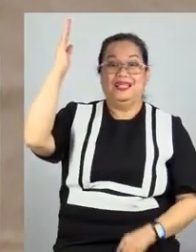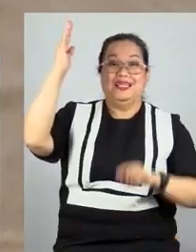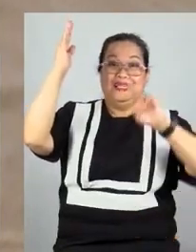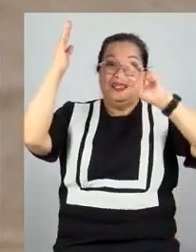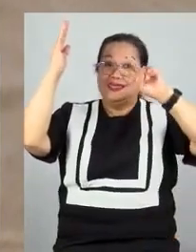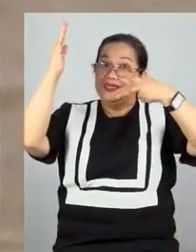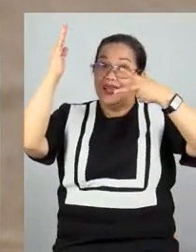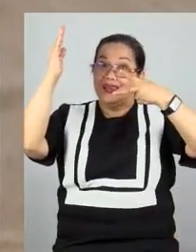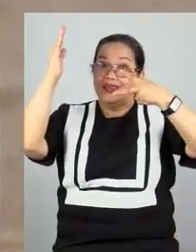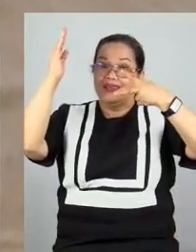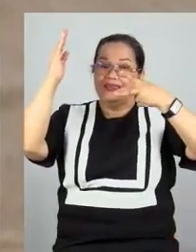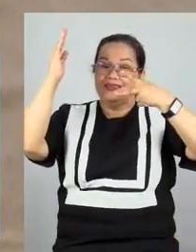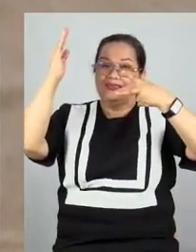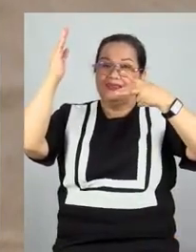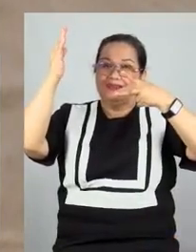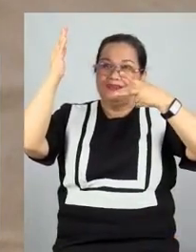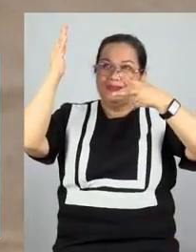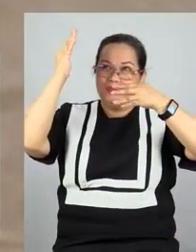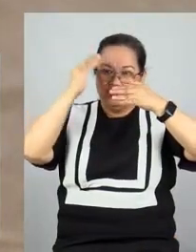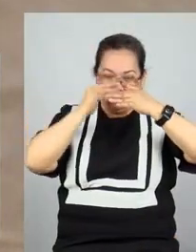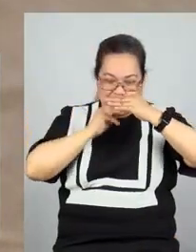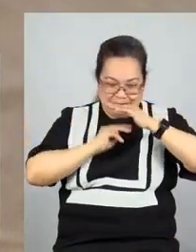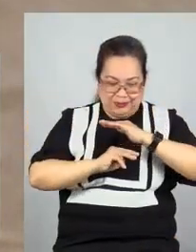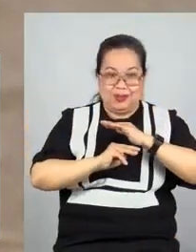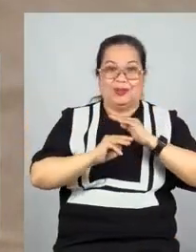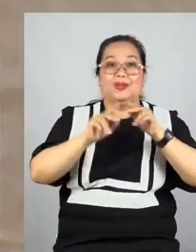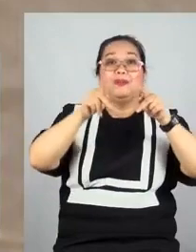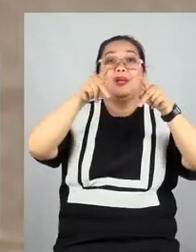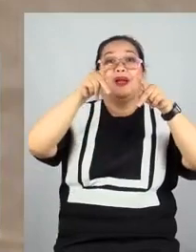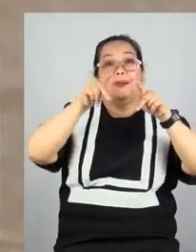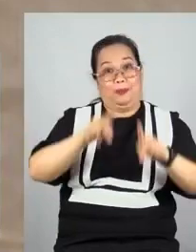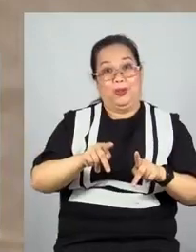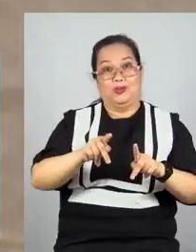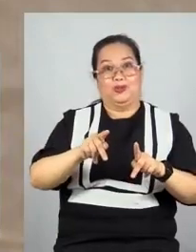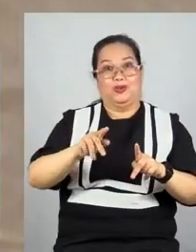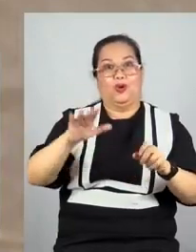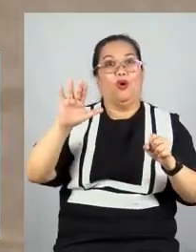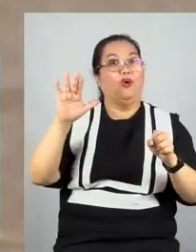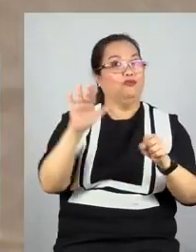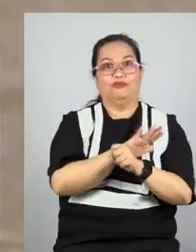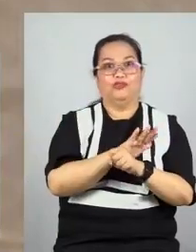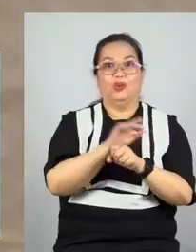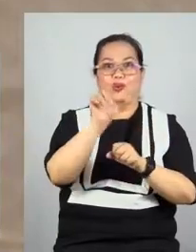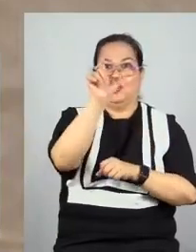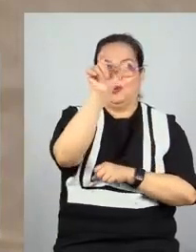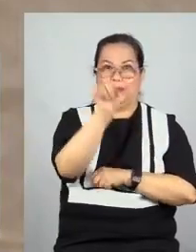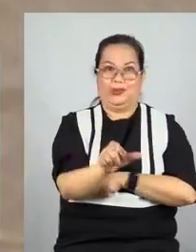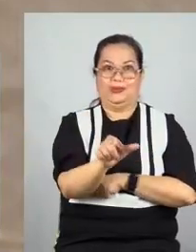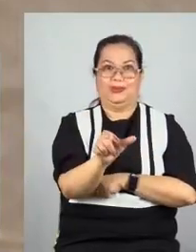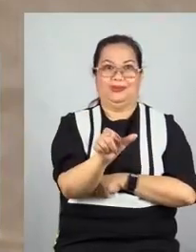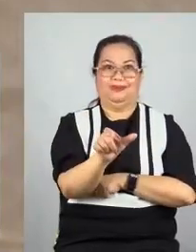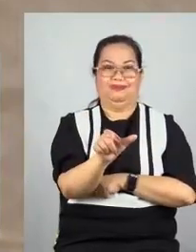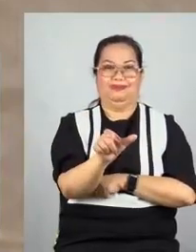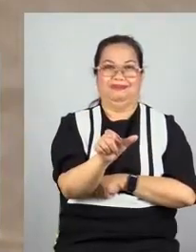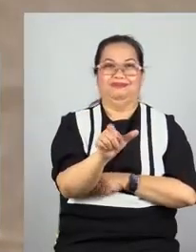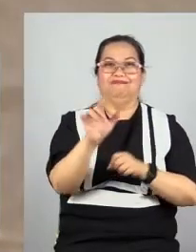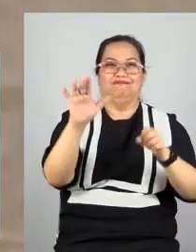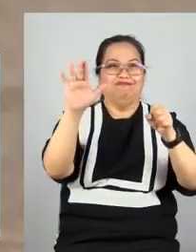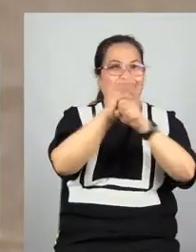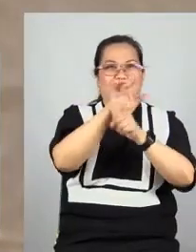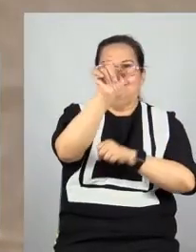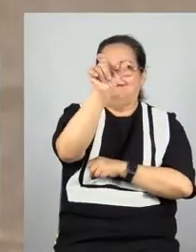Pangalawa, He became fully man. Siya ay naging isang tunay na